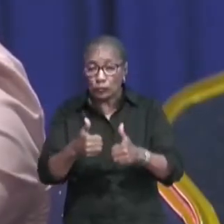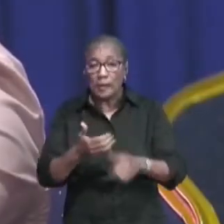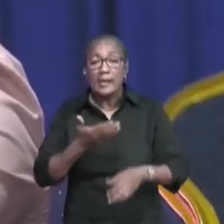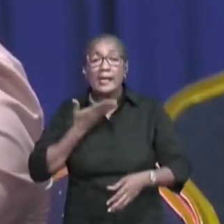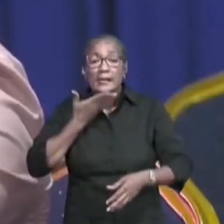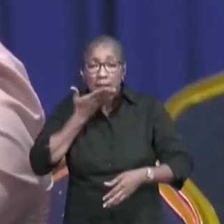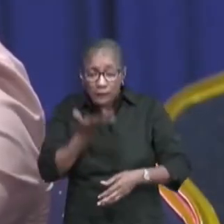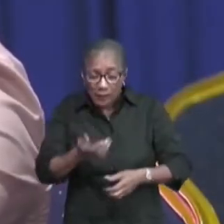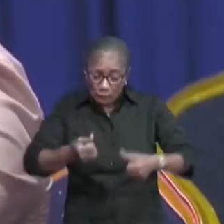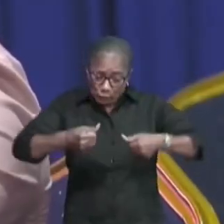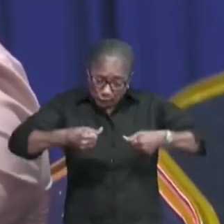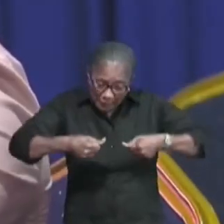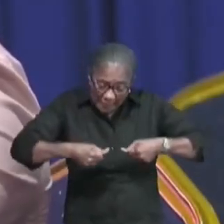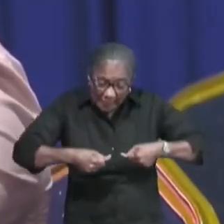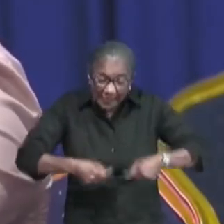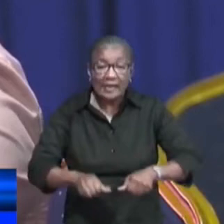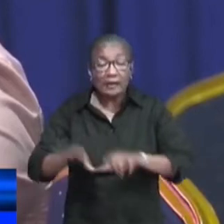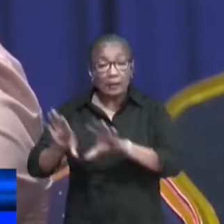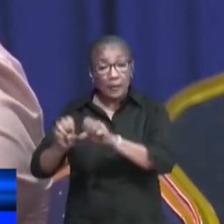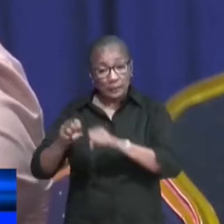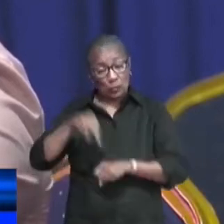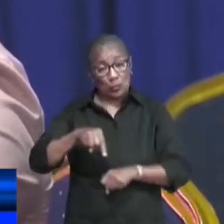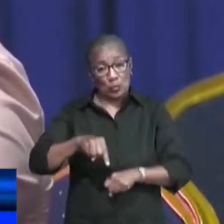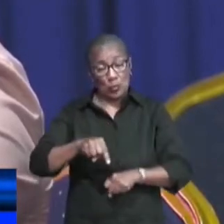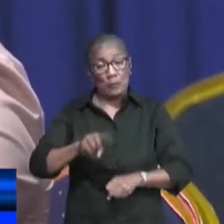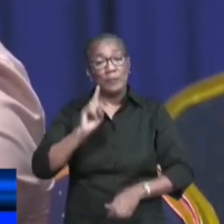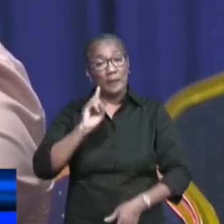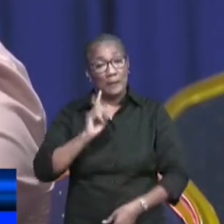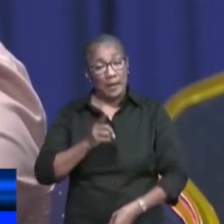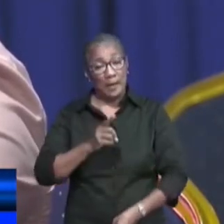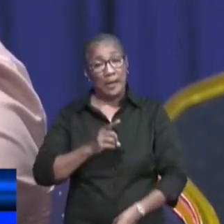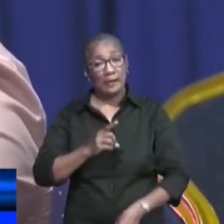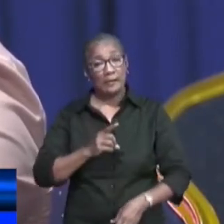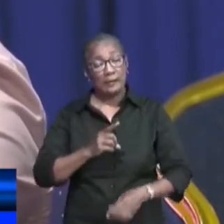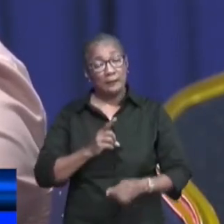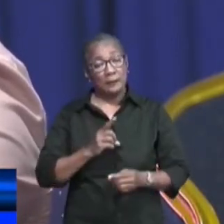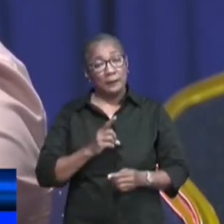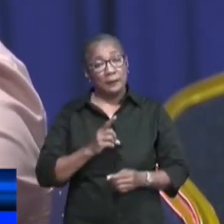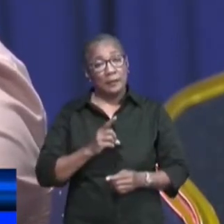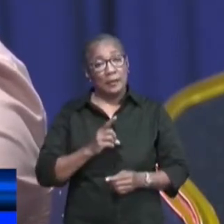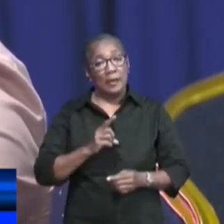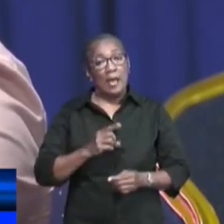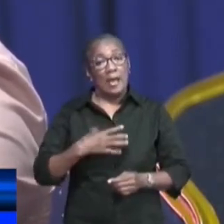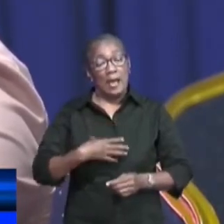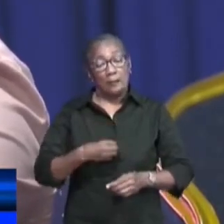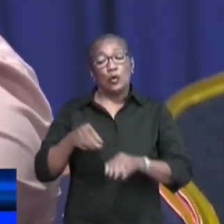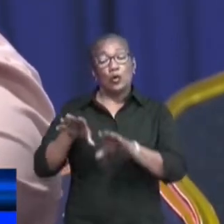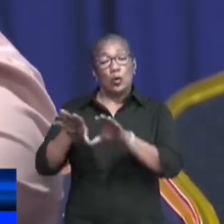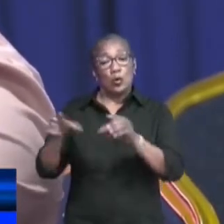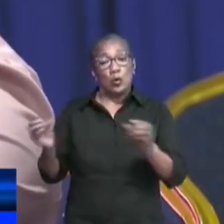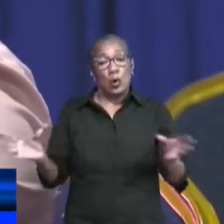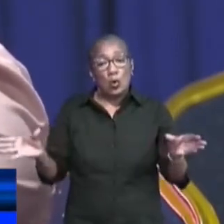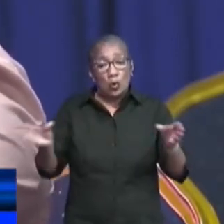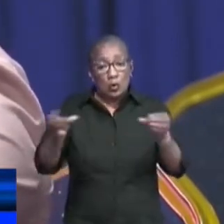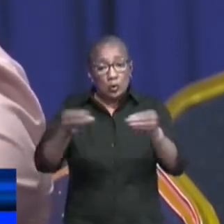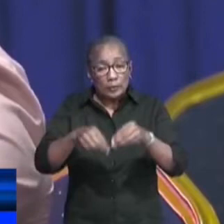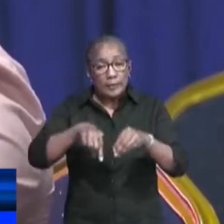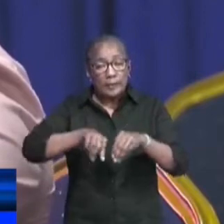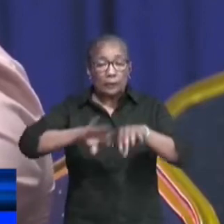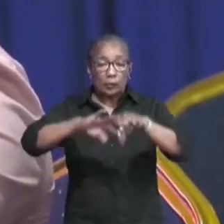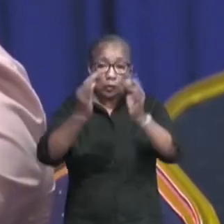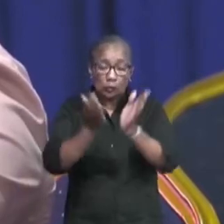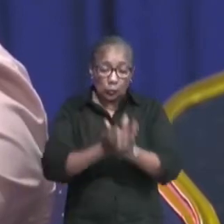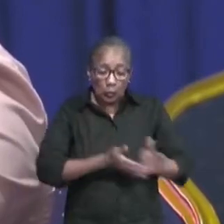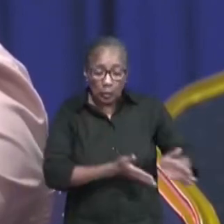strengere maatregelen dan die er nu zijn. Maar we hebben, toen zijn toch tot de conclusie gekomen dat een totale lockdown op de